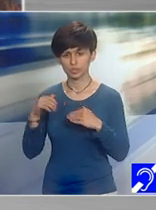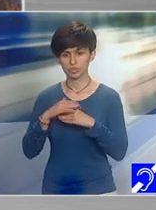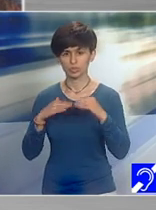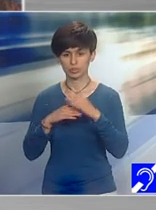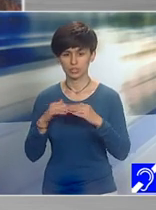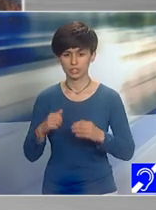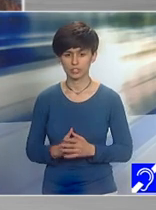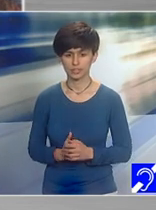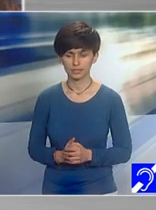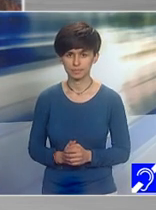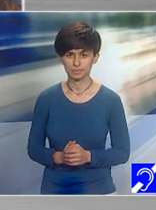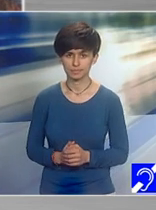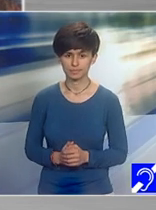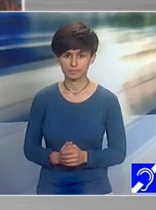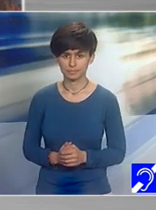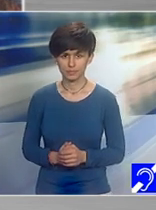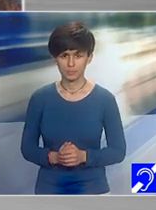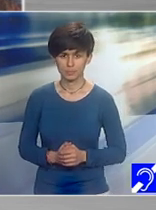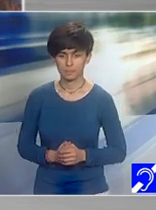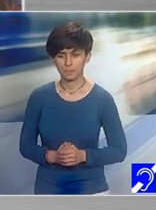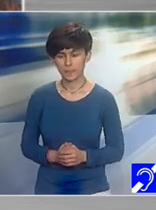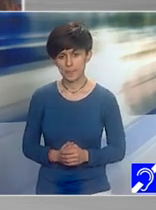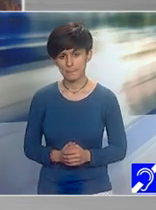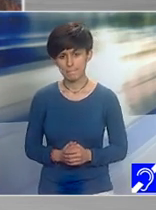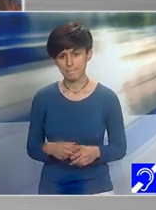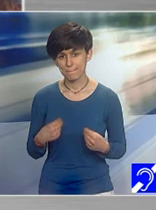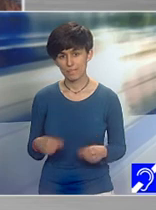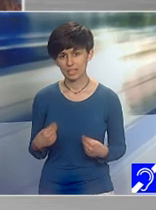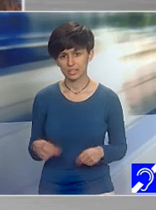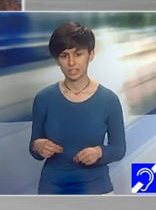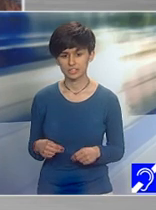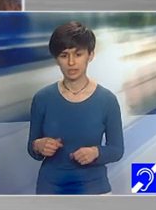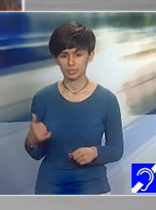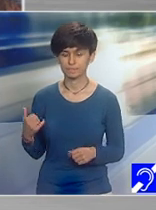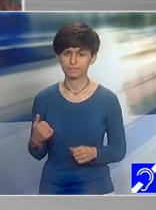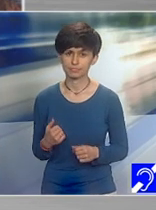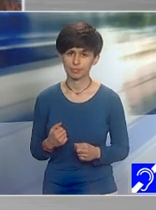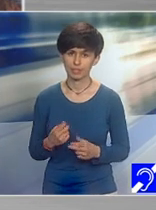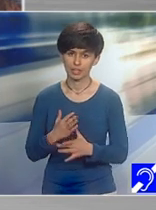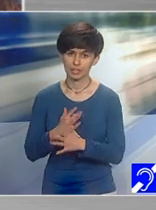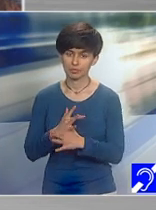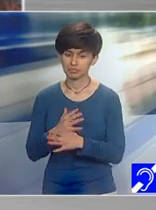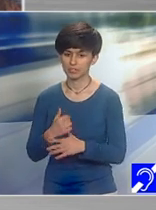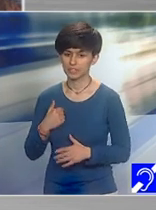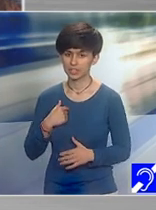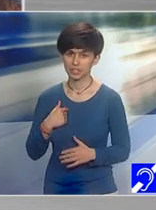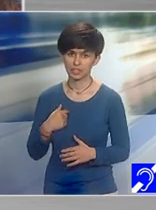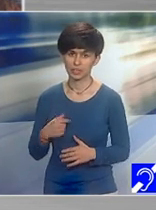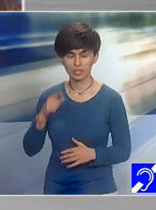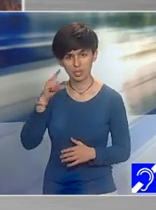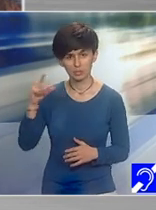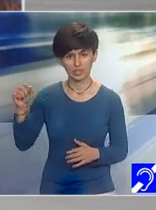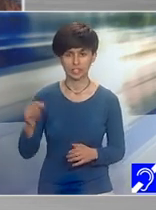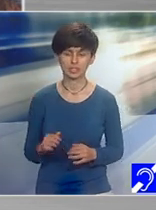constructorii de vină, ei fac toată mizeria în oraș. Dar noi nu facem asta. Vă dau un alt exemplu. Vineri. Am ieșit de la un meci, am mers la mâncat,